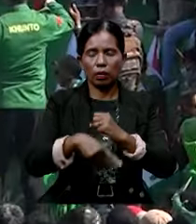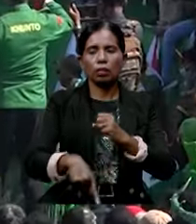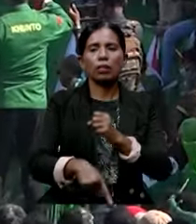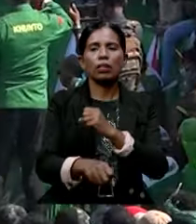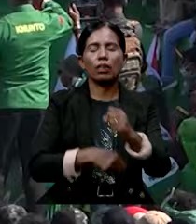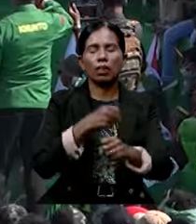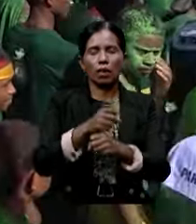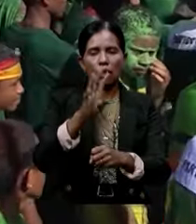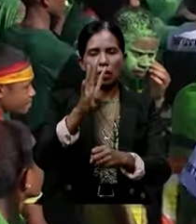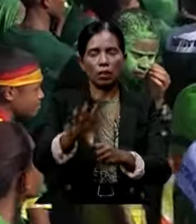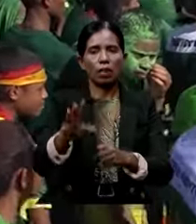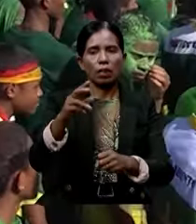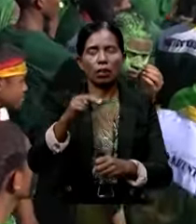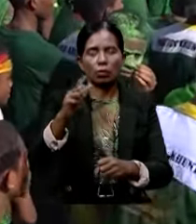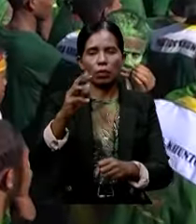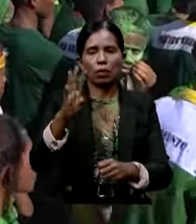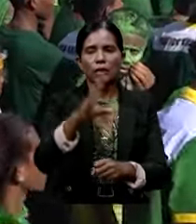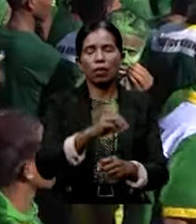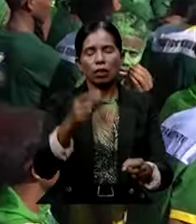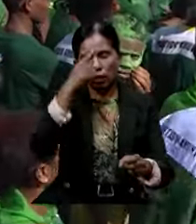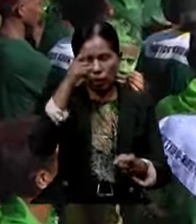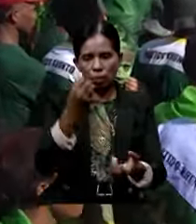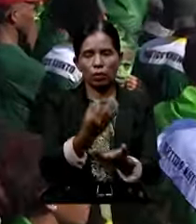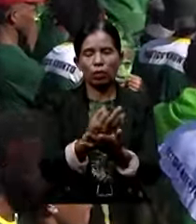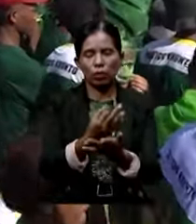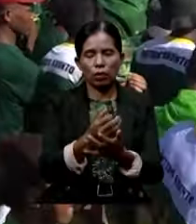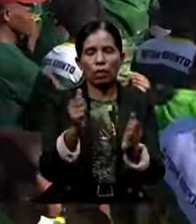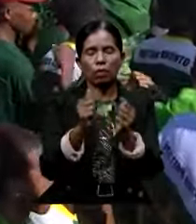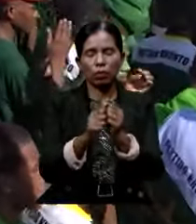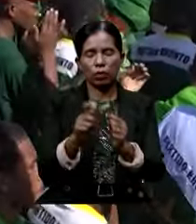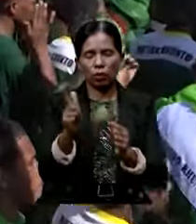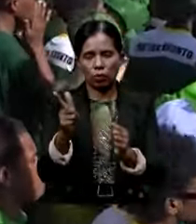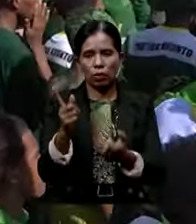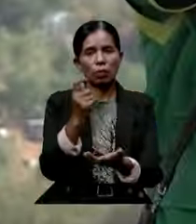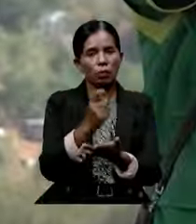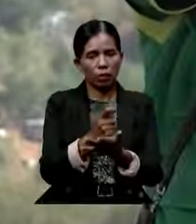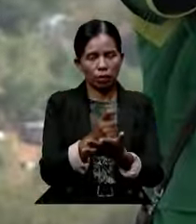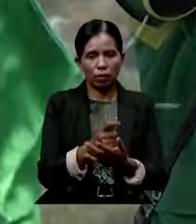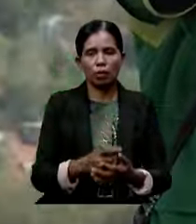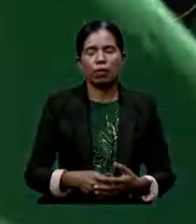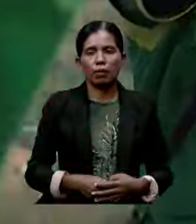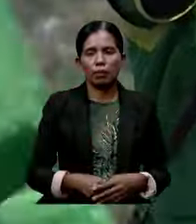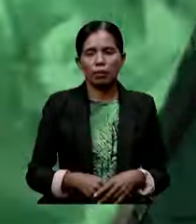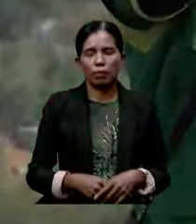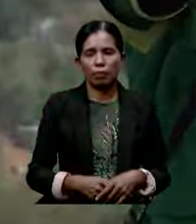naimori hilina fatin Olinda tambania hatamaona osan rihun ruanulu ba partidu. Adriano Verdial, Zem dos Santos, Ziemen.